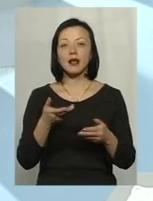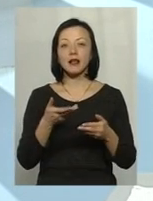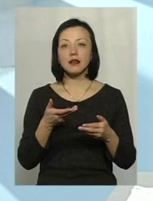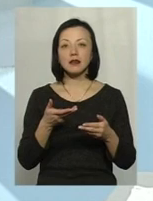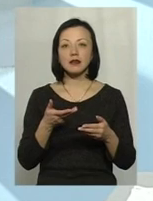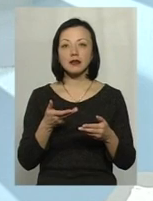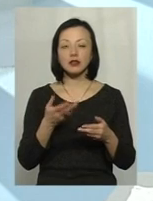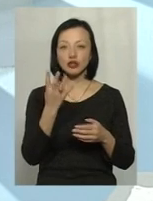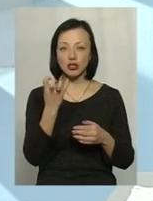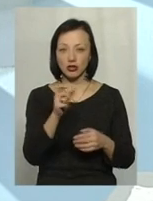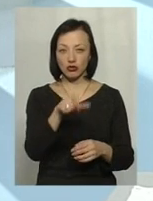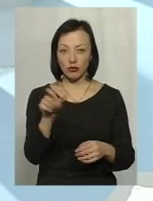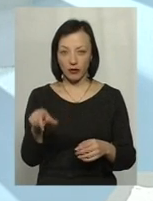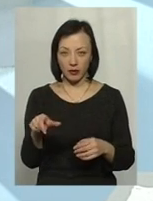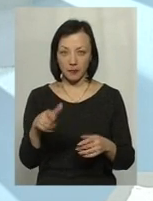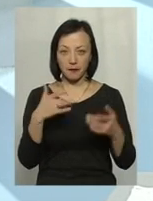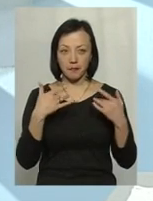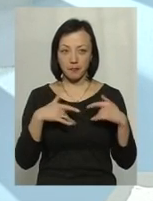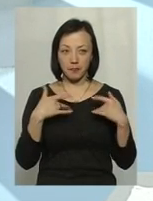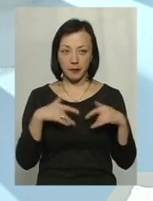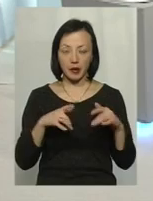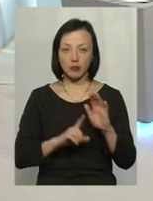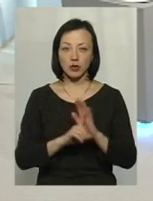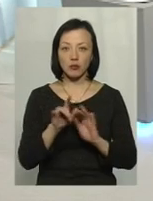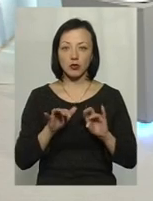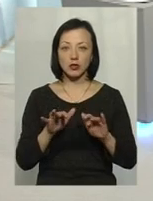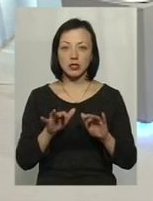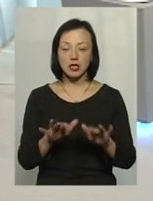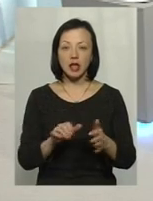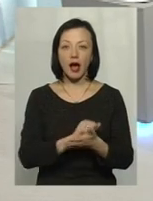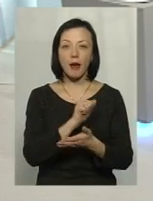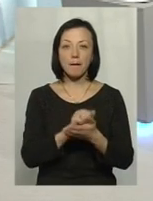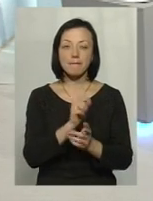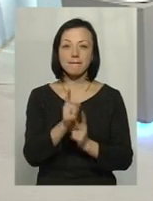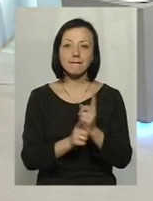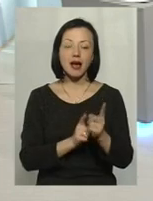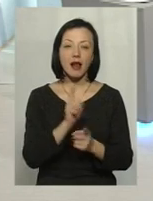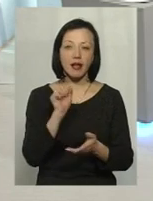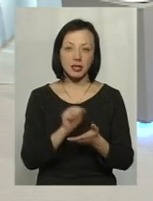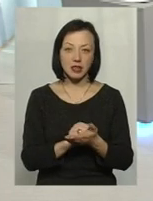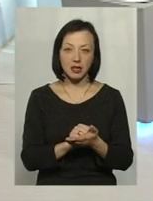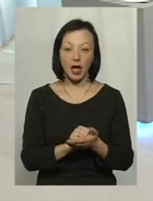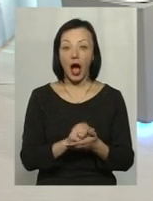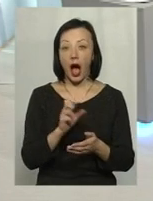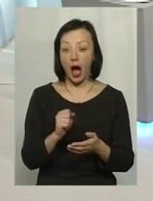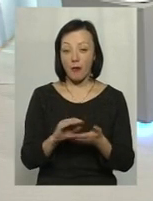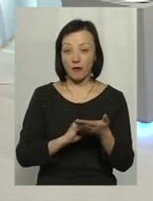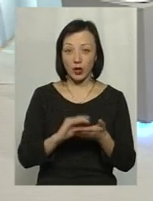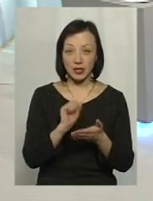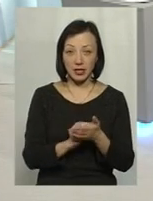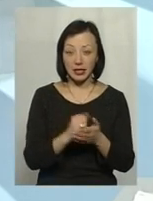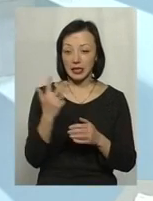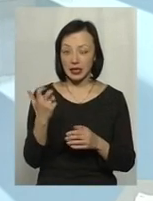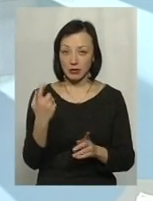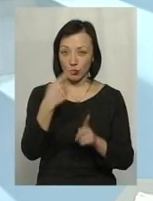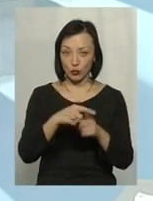не запросився 400 чоловік, в нас почався процес атестації, переатестації. Переатестацію не пройшло 300 чоловік, це вже 700